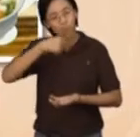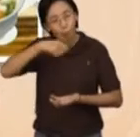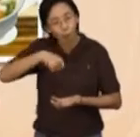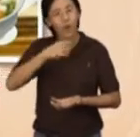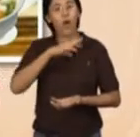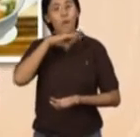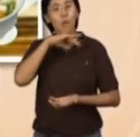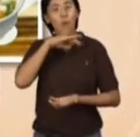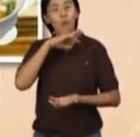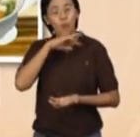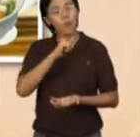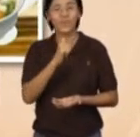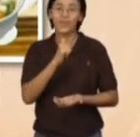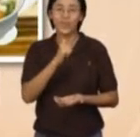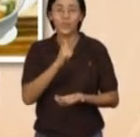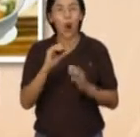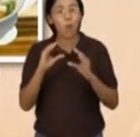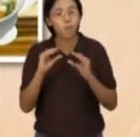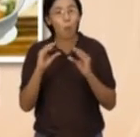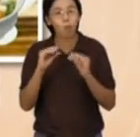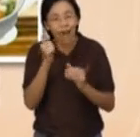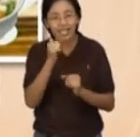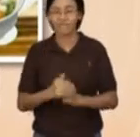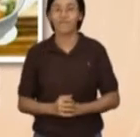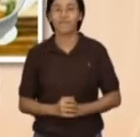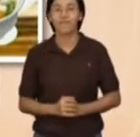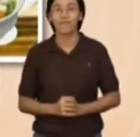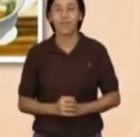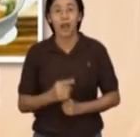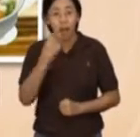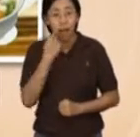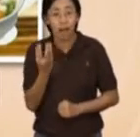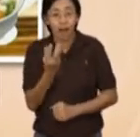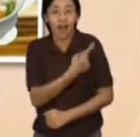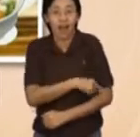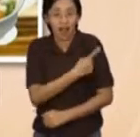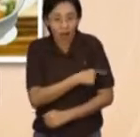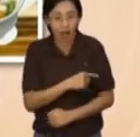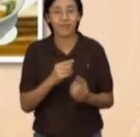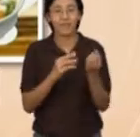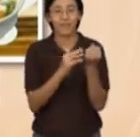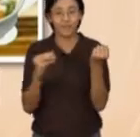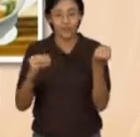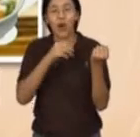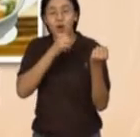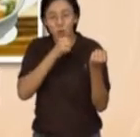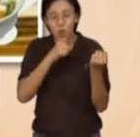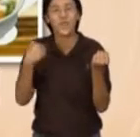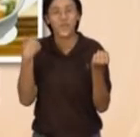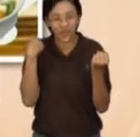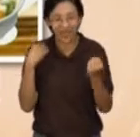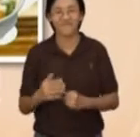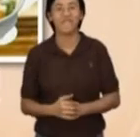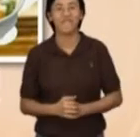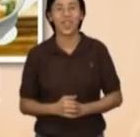ของเนื้อหมูด้วยนะฮะแล้วก็เนื้อกุ้งด้วยนะครับแล้วก็ยังมีหอมใหญ่นะฮะแล้วก็แครอท ค่ะ เป็น